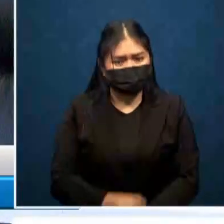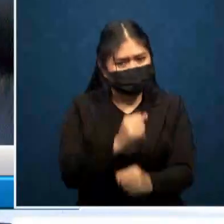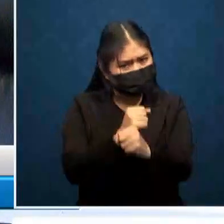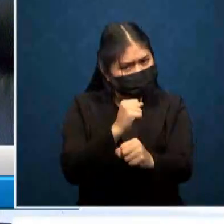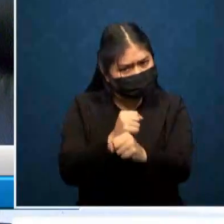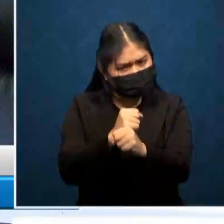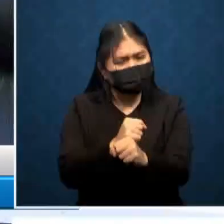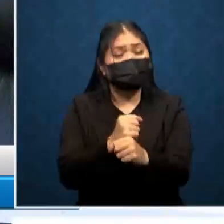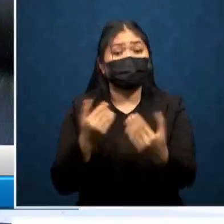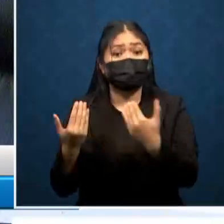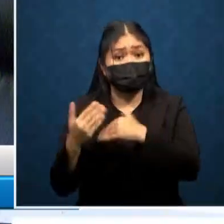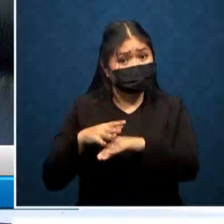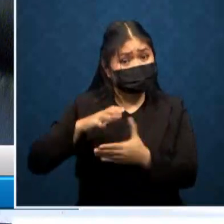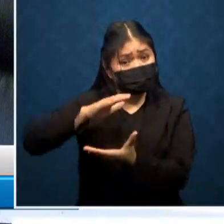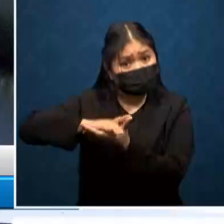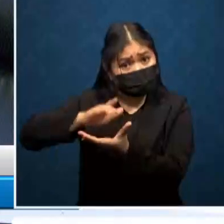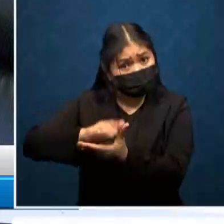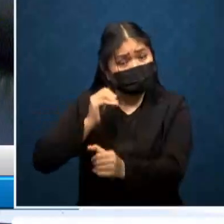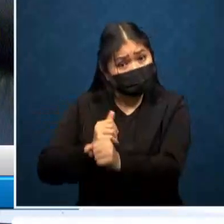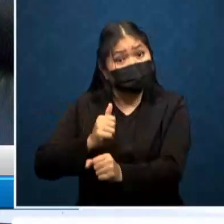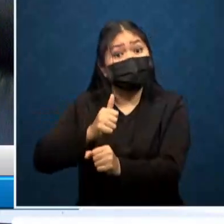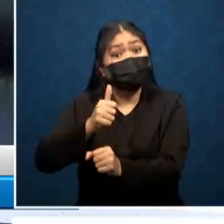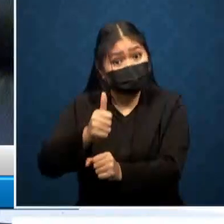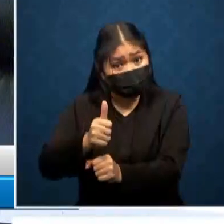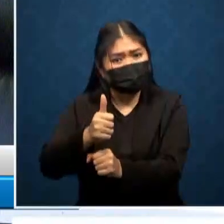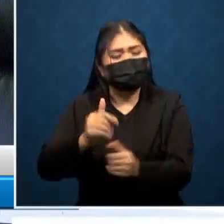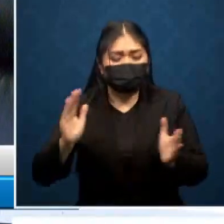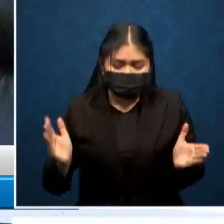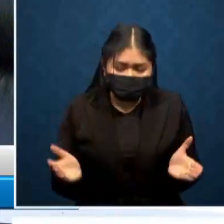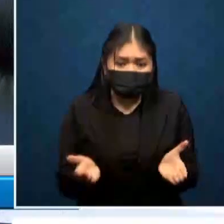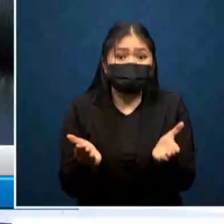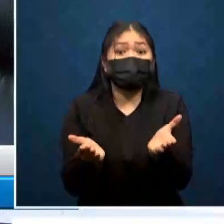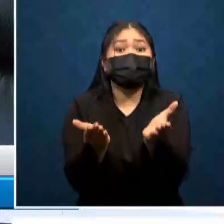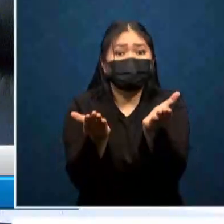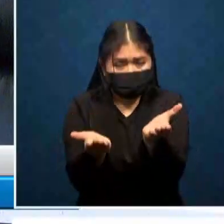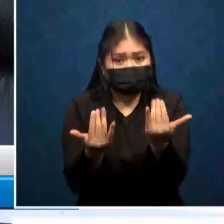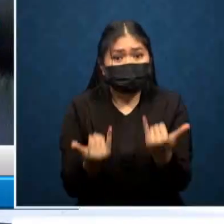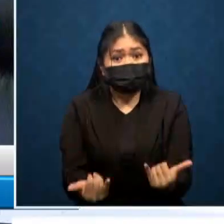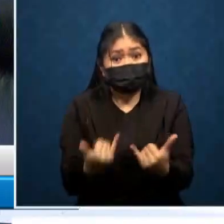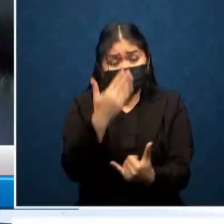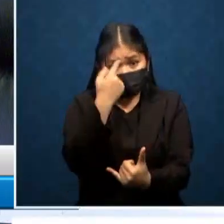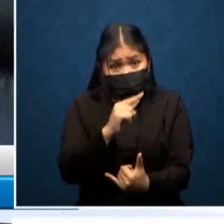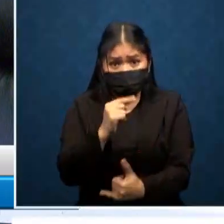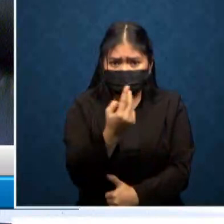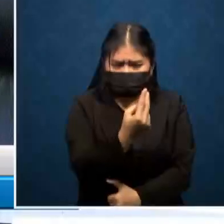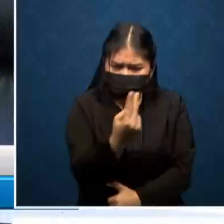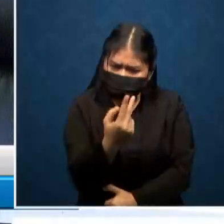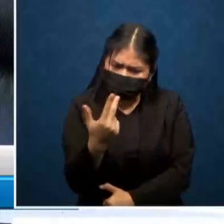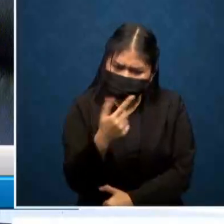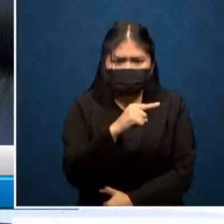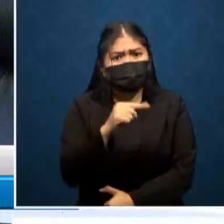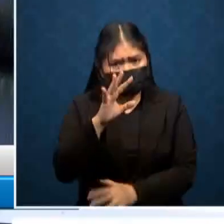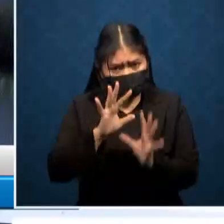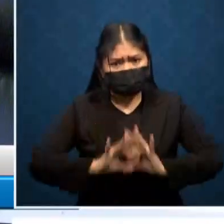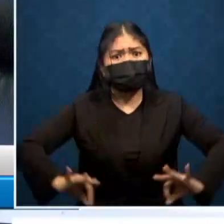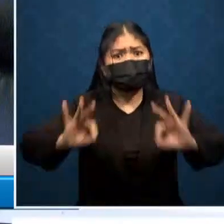านในสถานศึกษานะครับผมขออนุญาตนะสนับสนุนตรงนี้นะเพราะว่าทั้ง2 3อย่างนั้นนะครับเป็นสิ่งสำคั